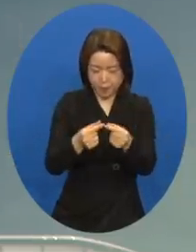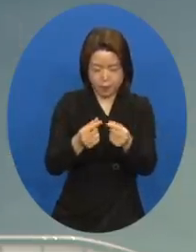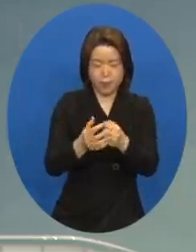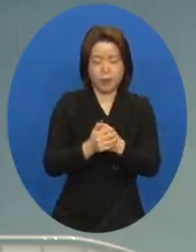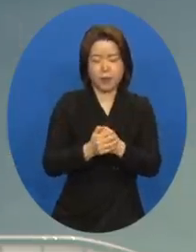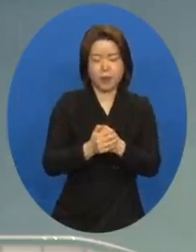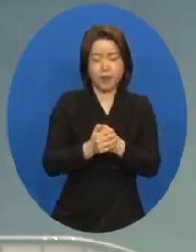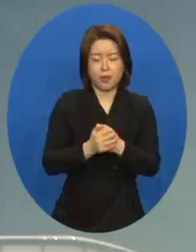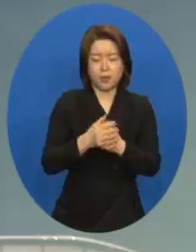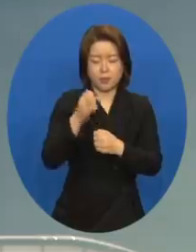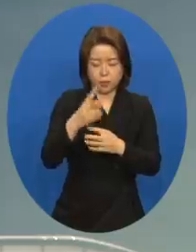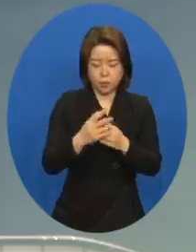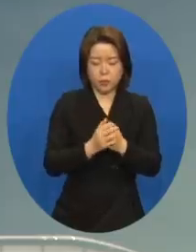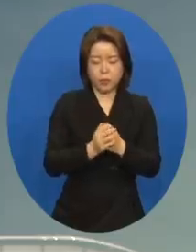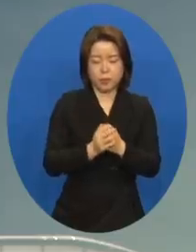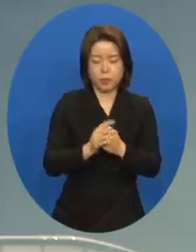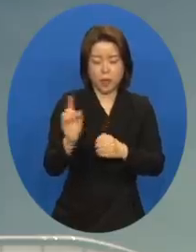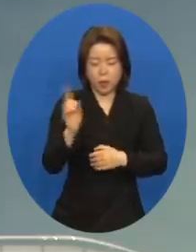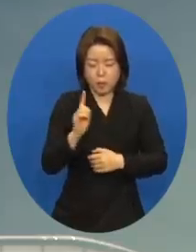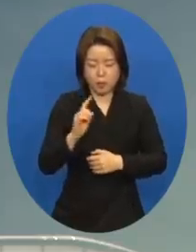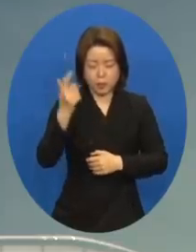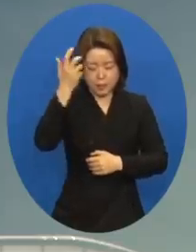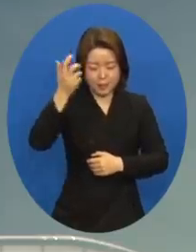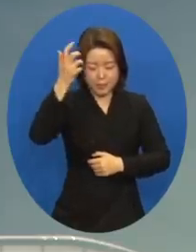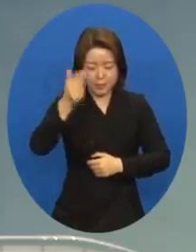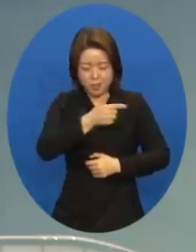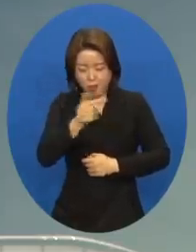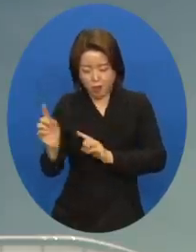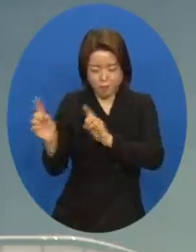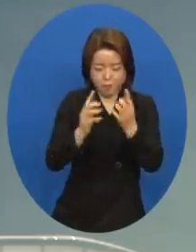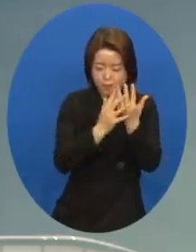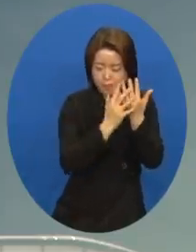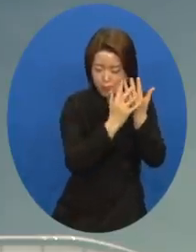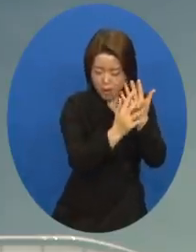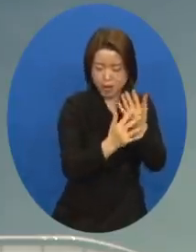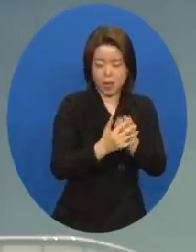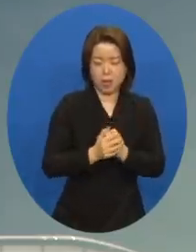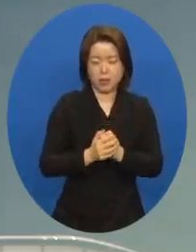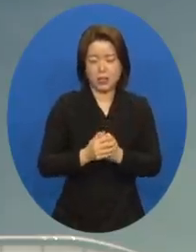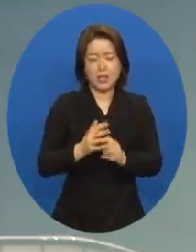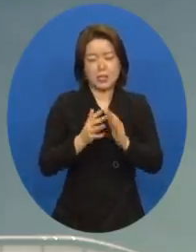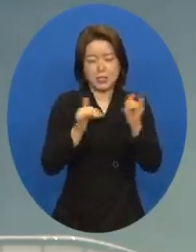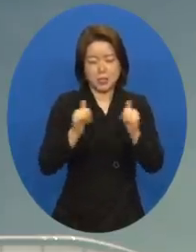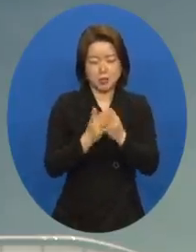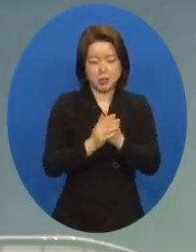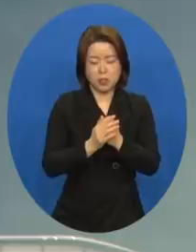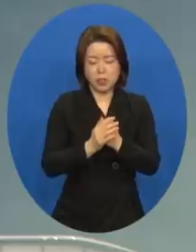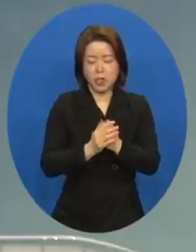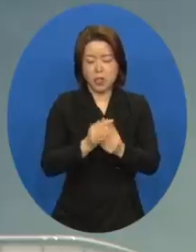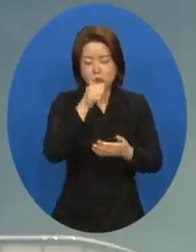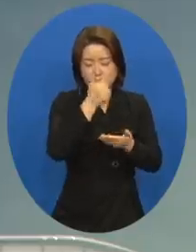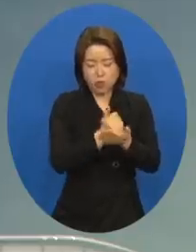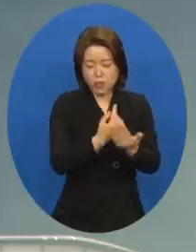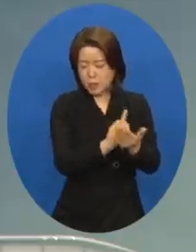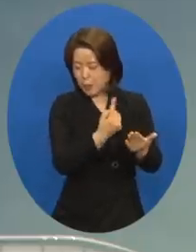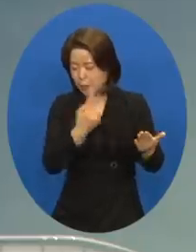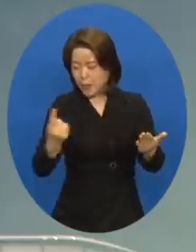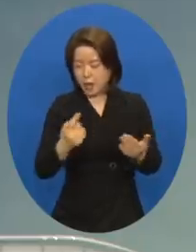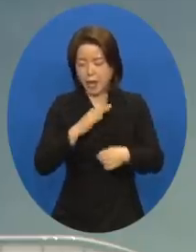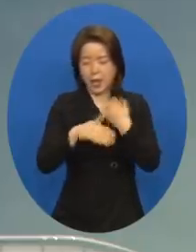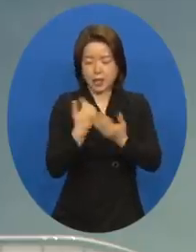그리고 무엇보다 영적 대각성이 일어나며 사람들이 주에서 떠나 하나님께 돌아오는